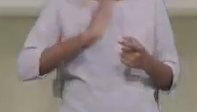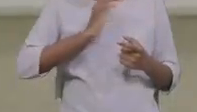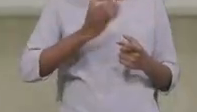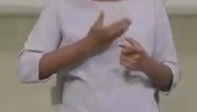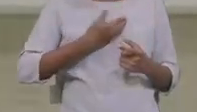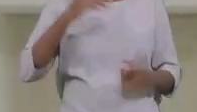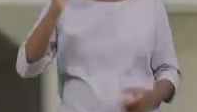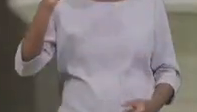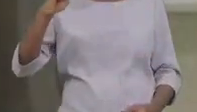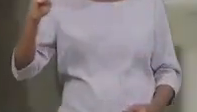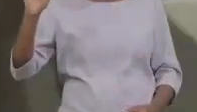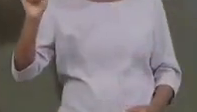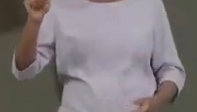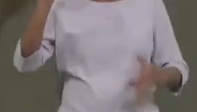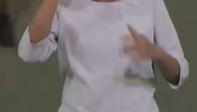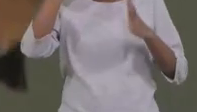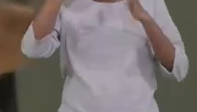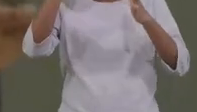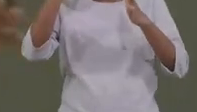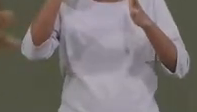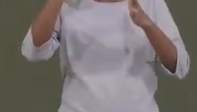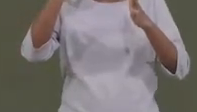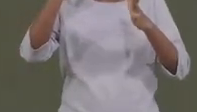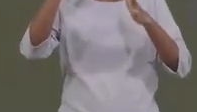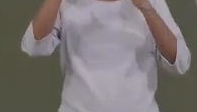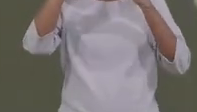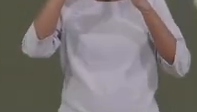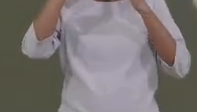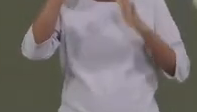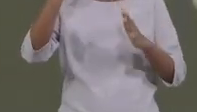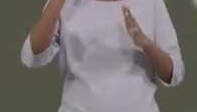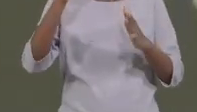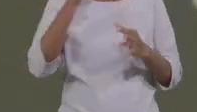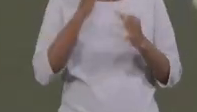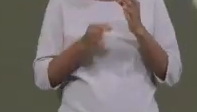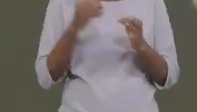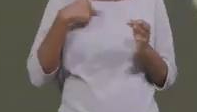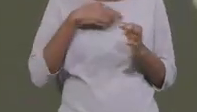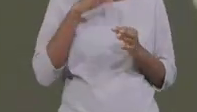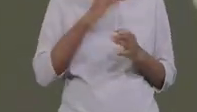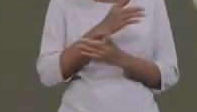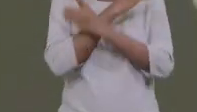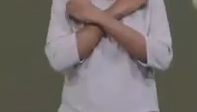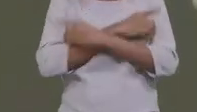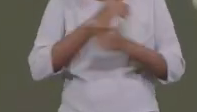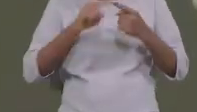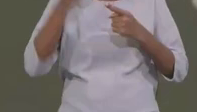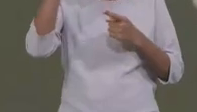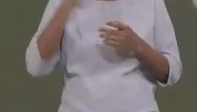crions Abba Père. Abba Père. Papa Père. Nous sommes